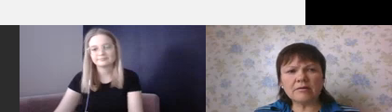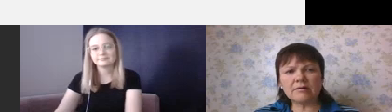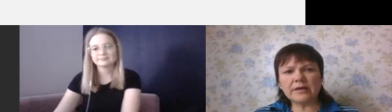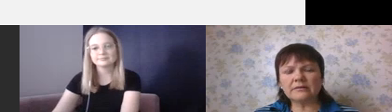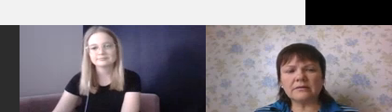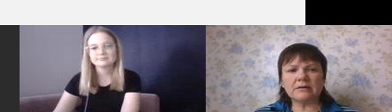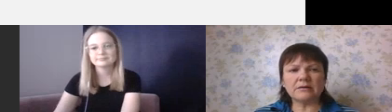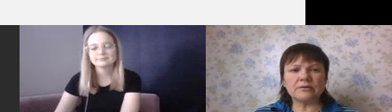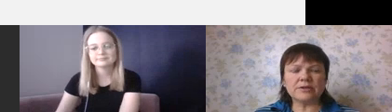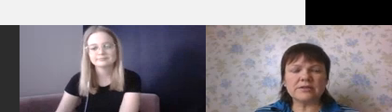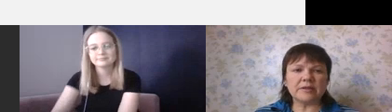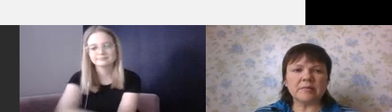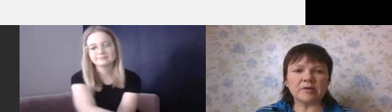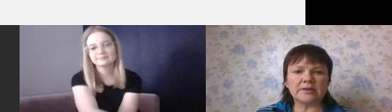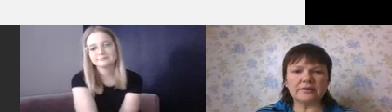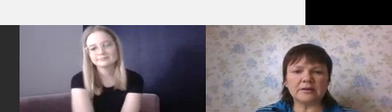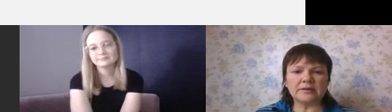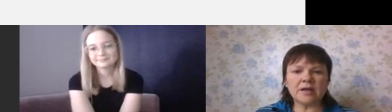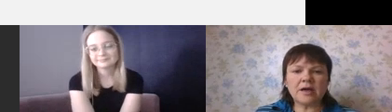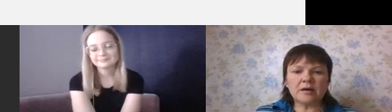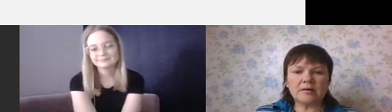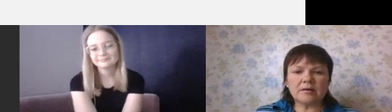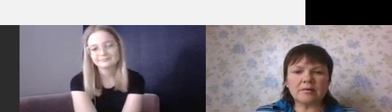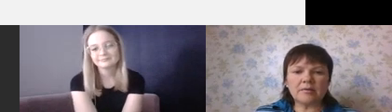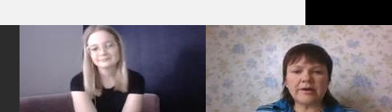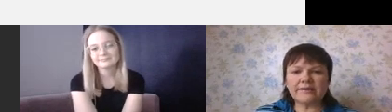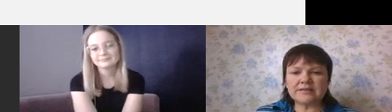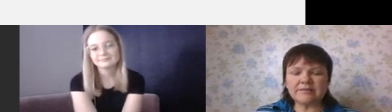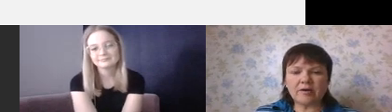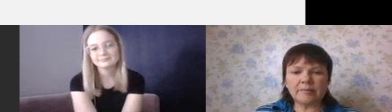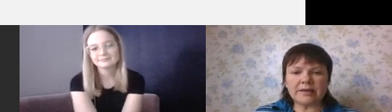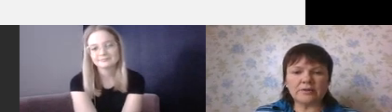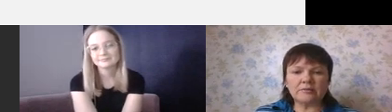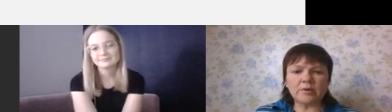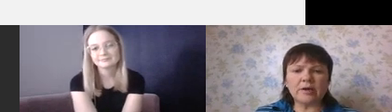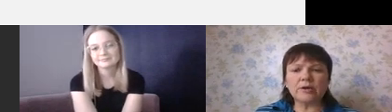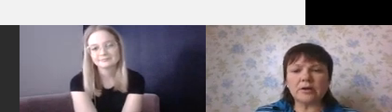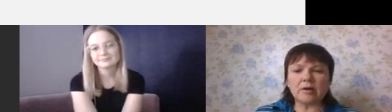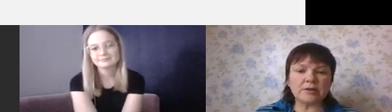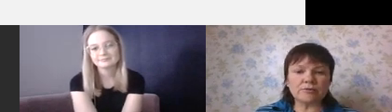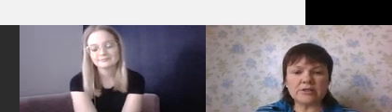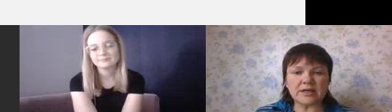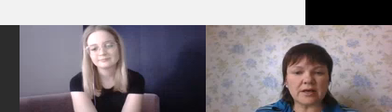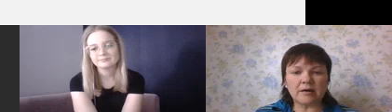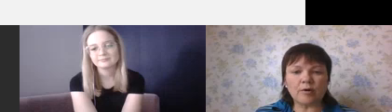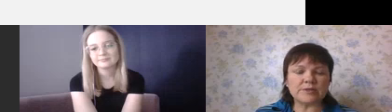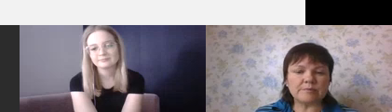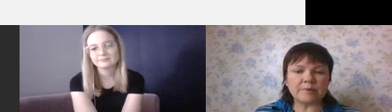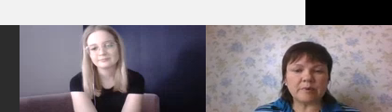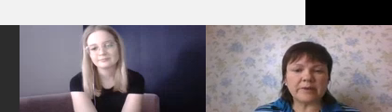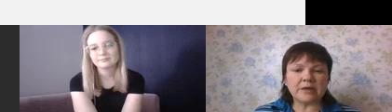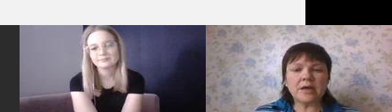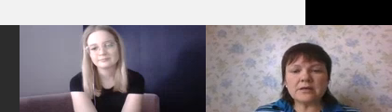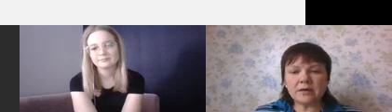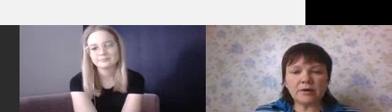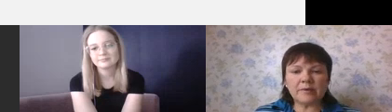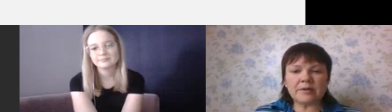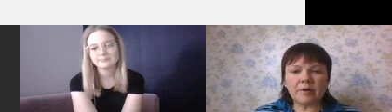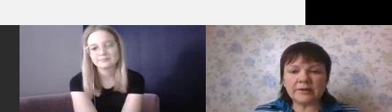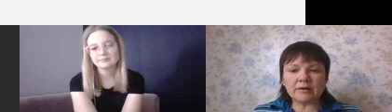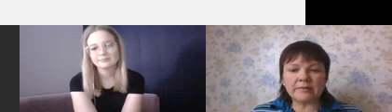mõtleb, et tühjase matemaatika, et ma ei viitsi väga pingutada, et ma nagu nii taha mingi kunsti eriala hoopis õppima